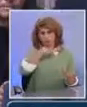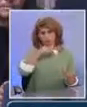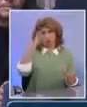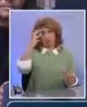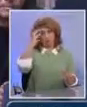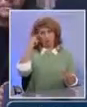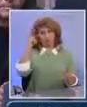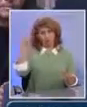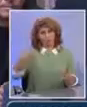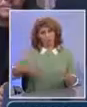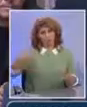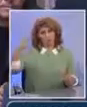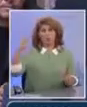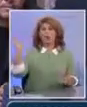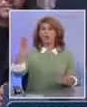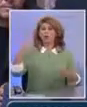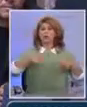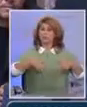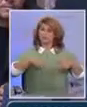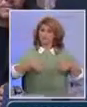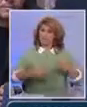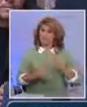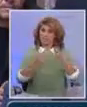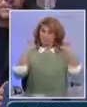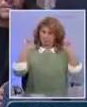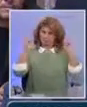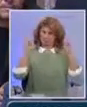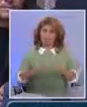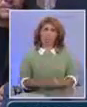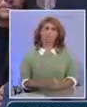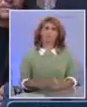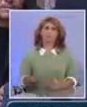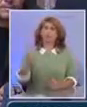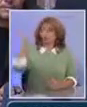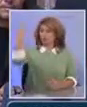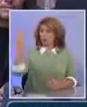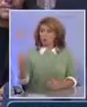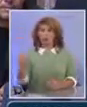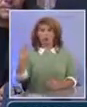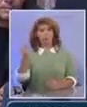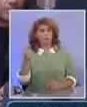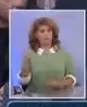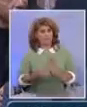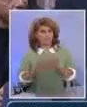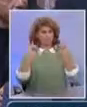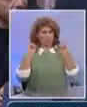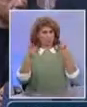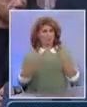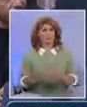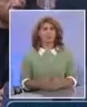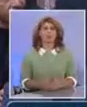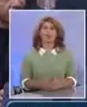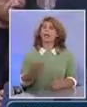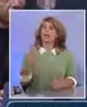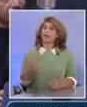θυμίσω ότι επί των ημερών της κυβερνήσεως της Νέας Δημοκρατίας, όταν αυτός ήταν βουλευτής της Νέας Δημοκρατίας,